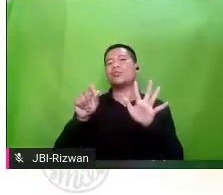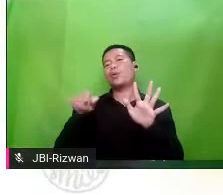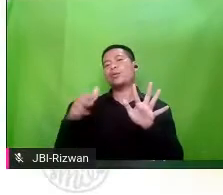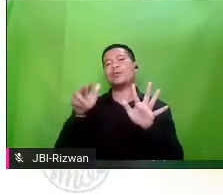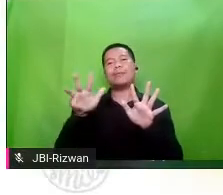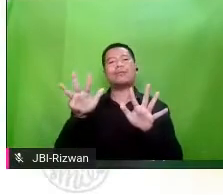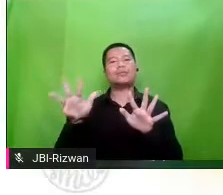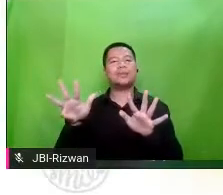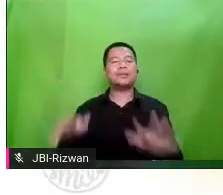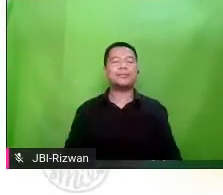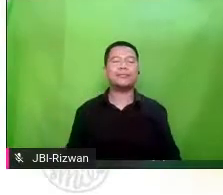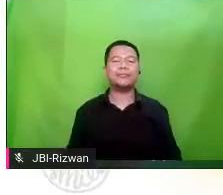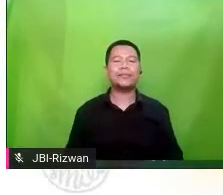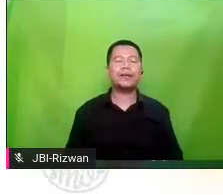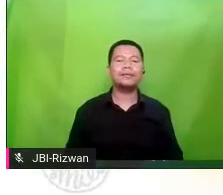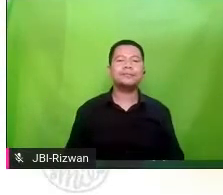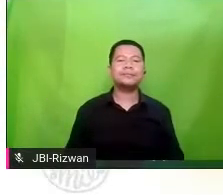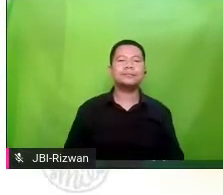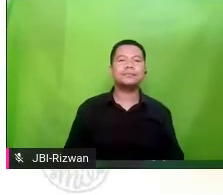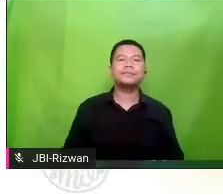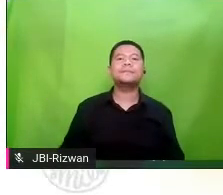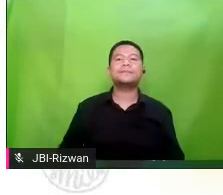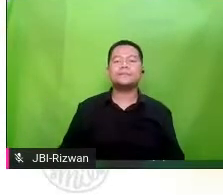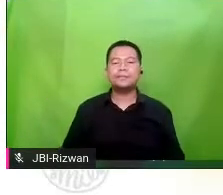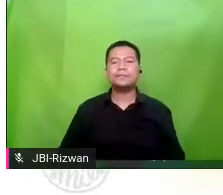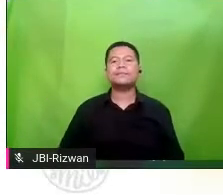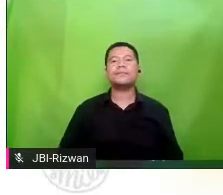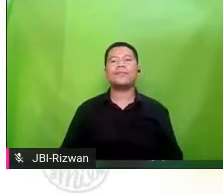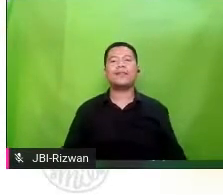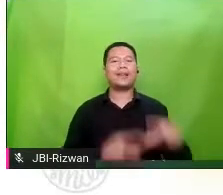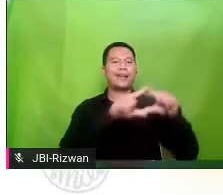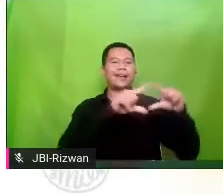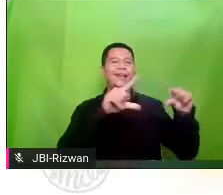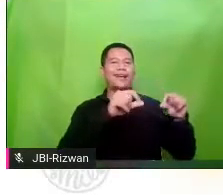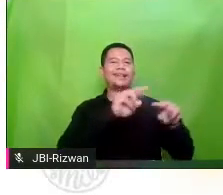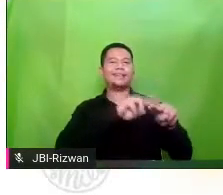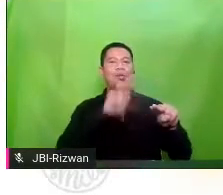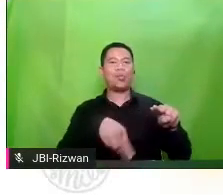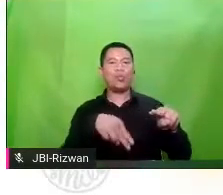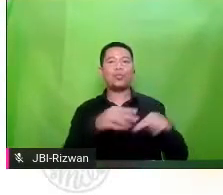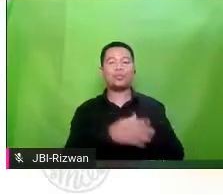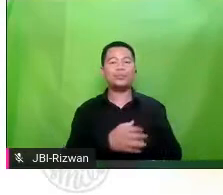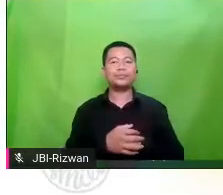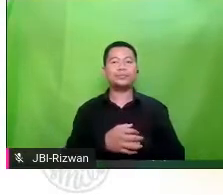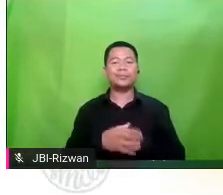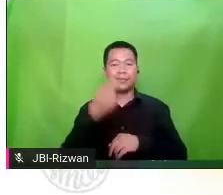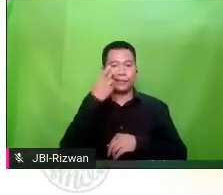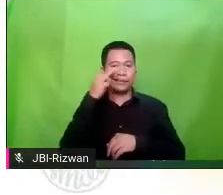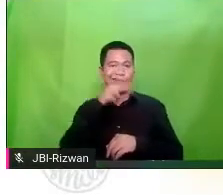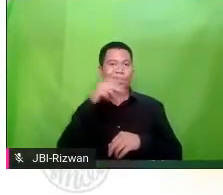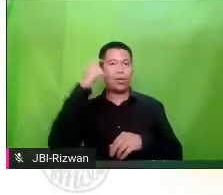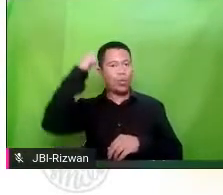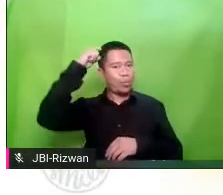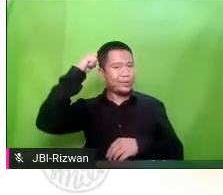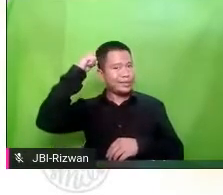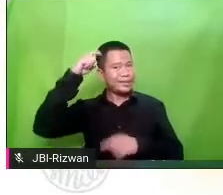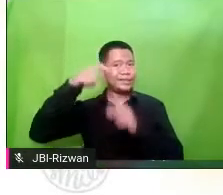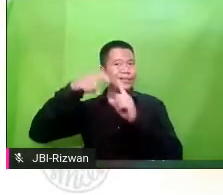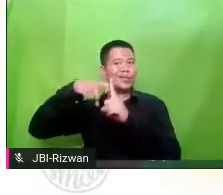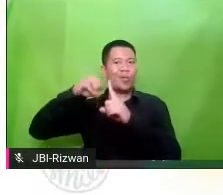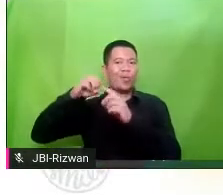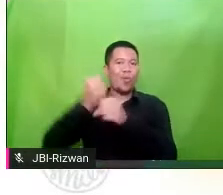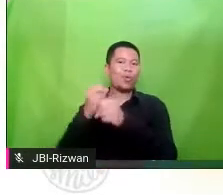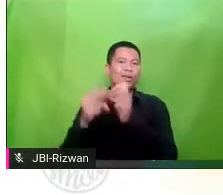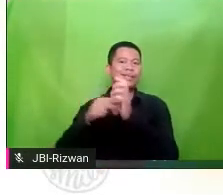70-89. Nah, oleh karena itu yang bawah di hijau, warna hijau yang kita lihat kognisi. Sebetulnya kognisi ini